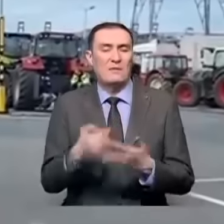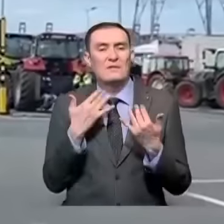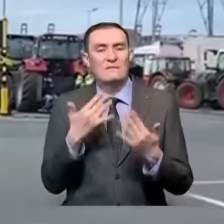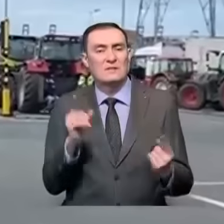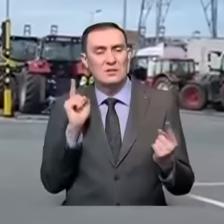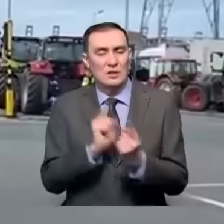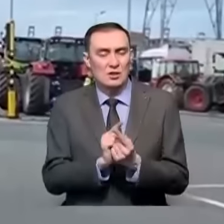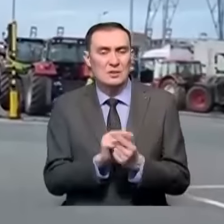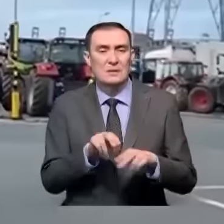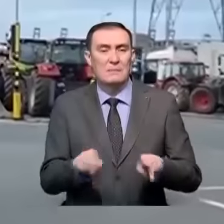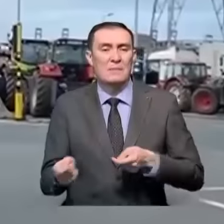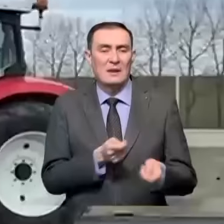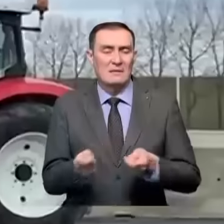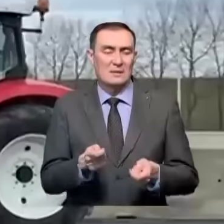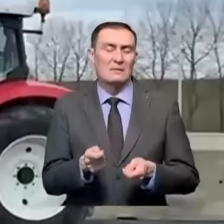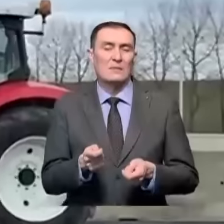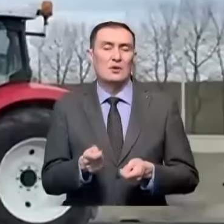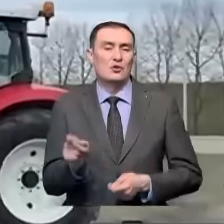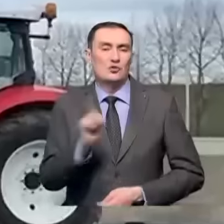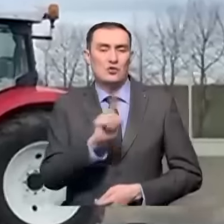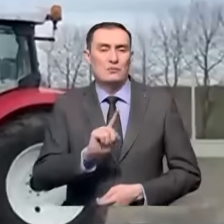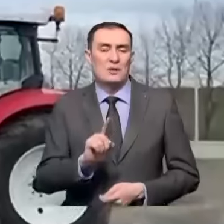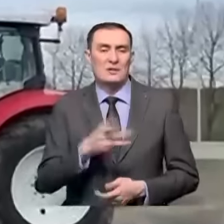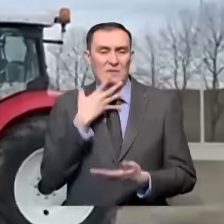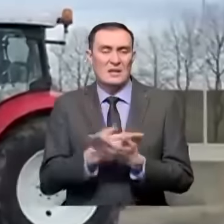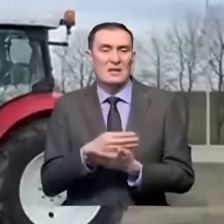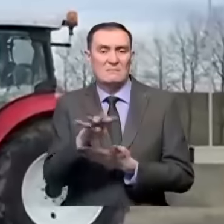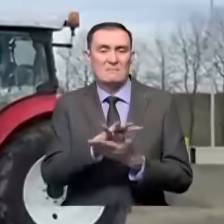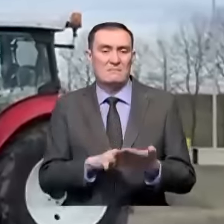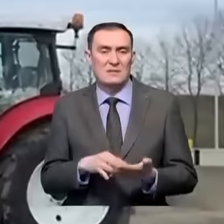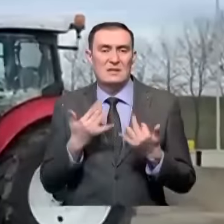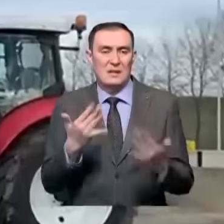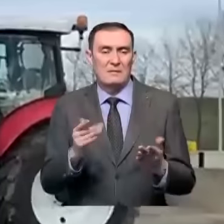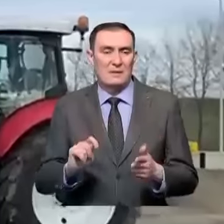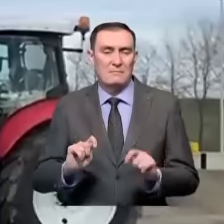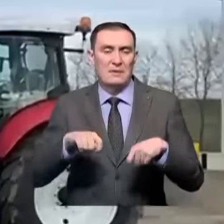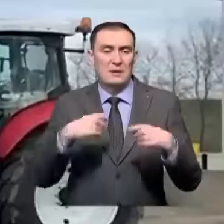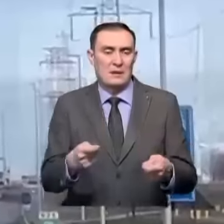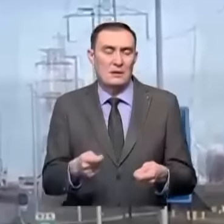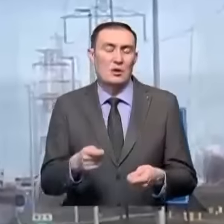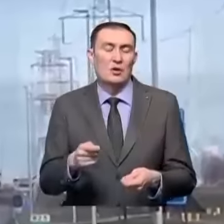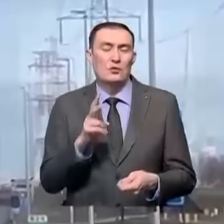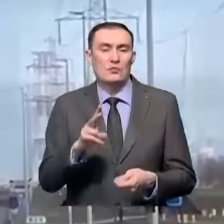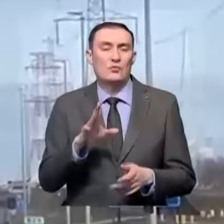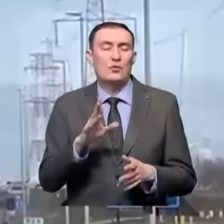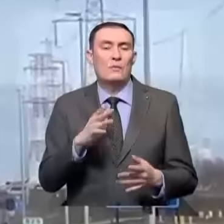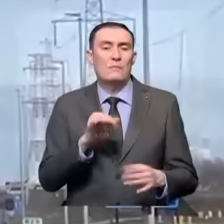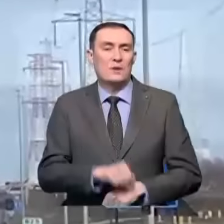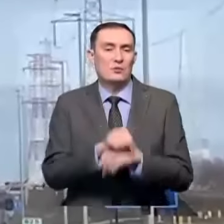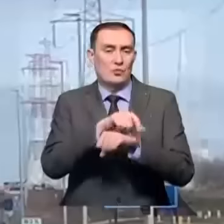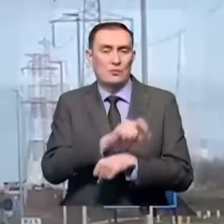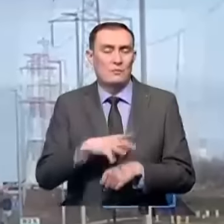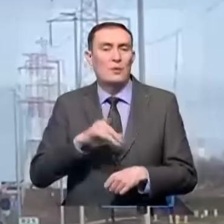с правительством этого региона, чтобы передать им свои требования. По словам протестующих, с которыми мы смогли поговорить